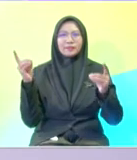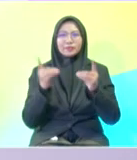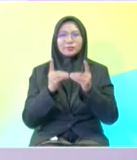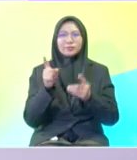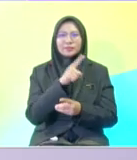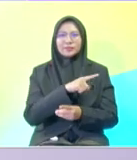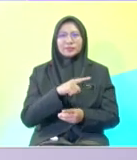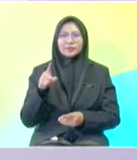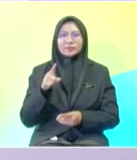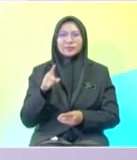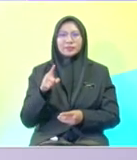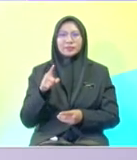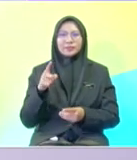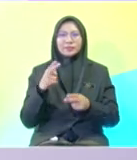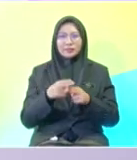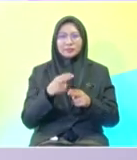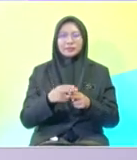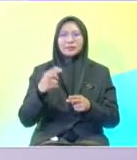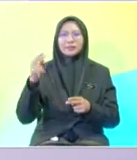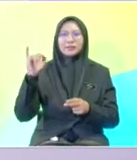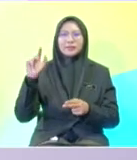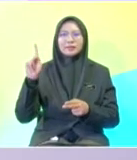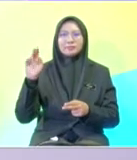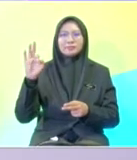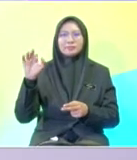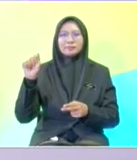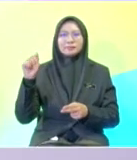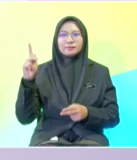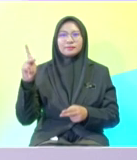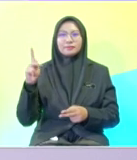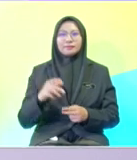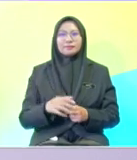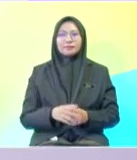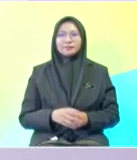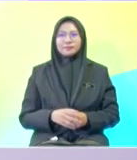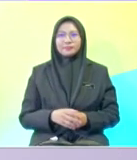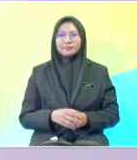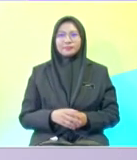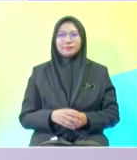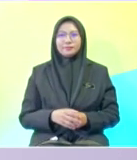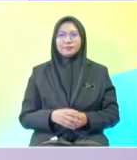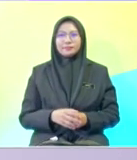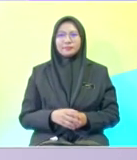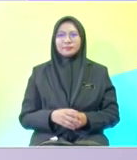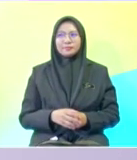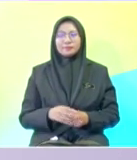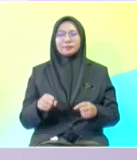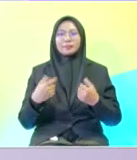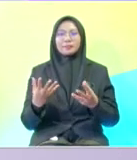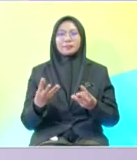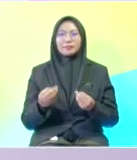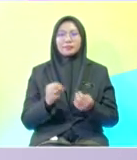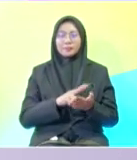ikhfa Hakiki Oke seterusnya kita lihat Bagaimana cara